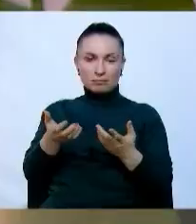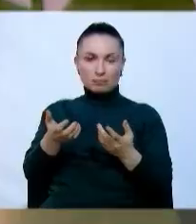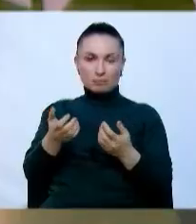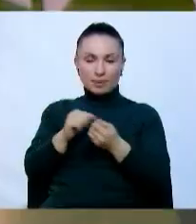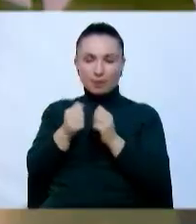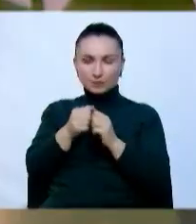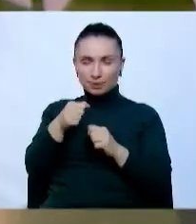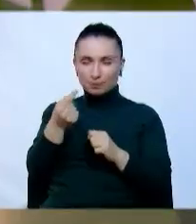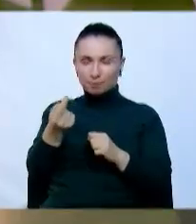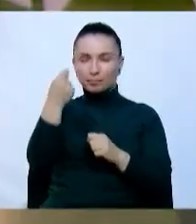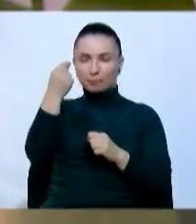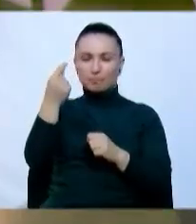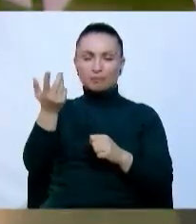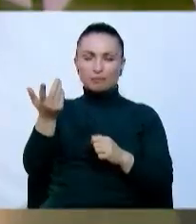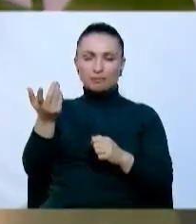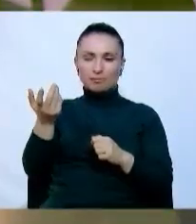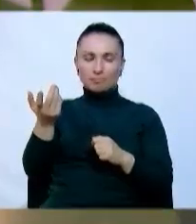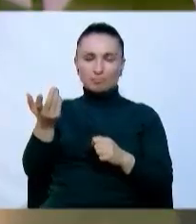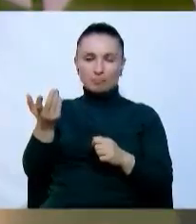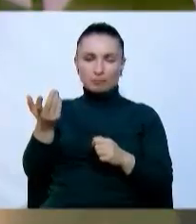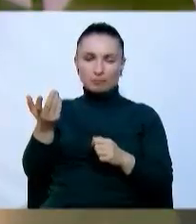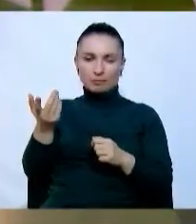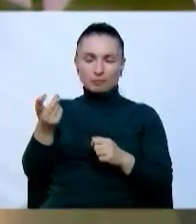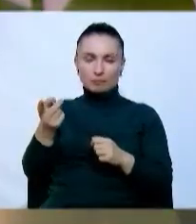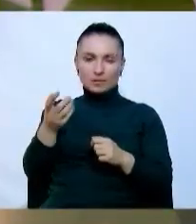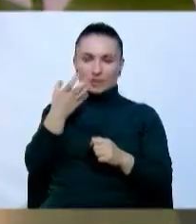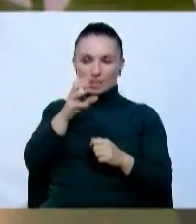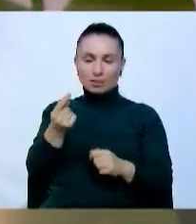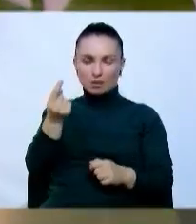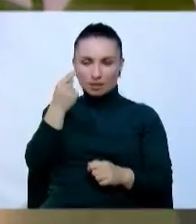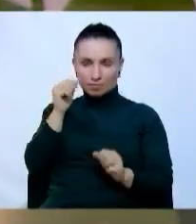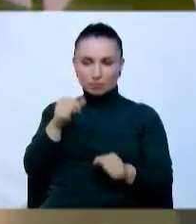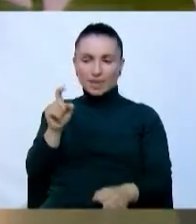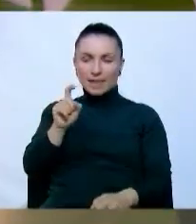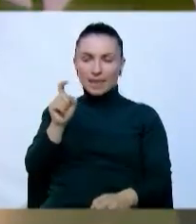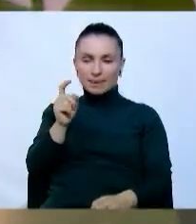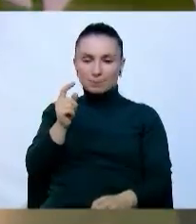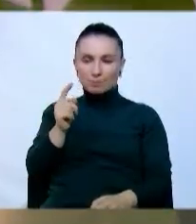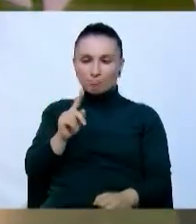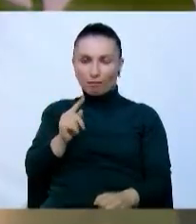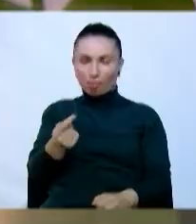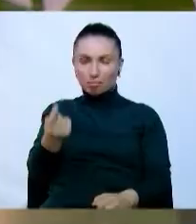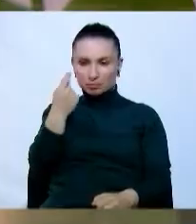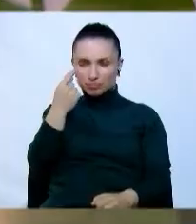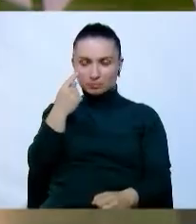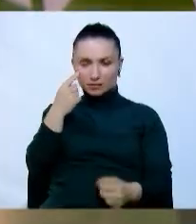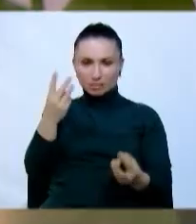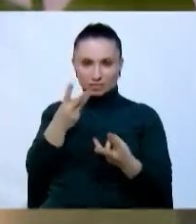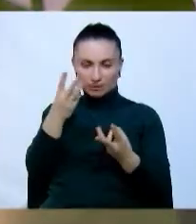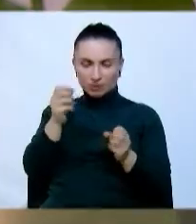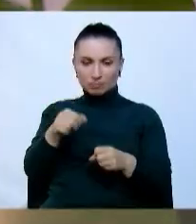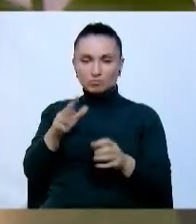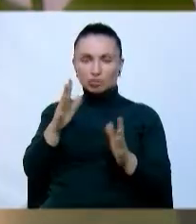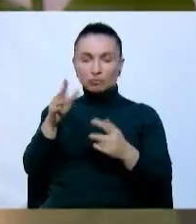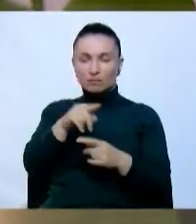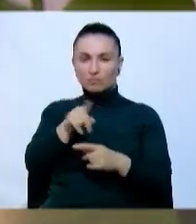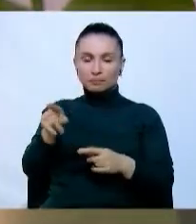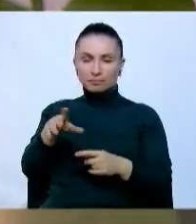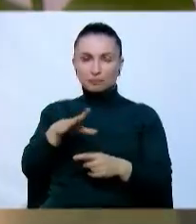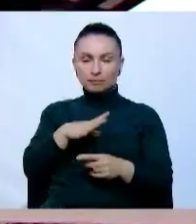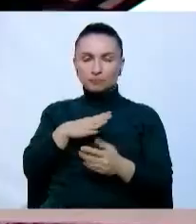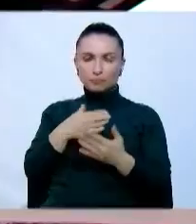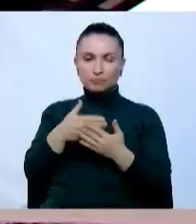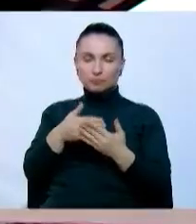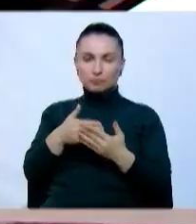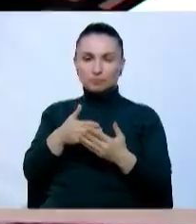კენჭის მიერ, ან თერმული დაზიანება, ქიმიური დამწვრობა. ასევე რამოდენიმე შემთხვევა იყო ჩვენთან ამბოლოდოს,